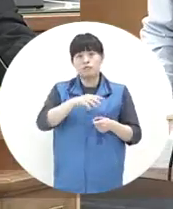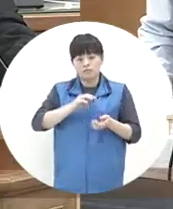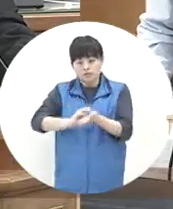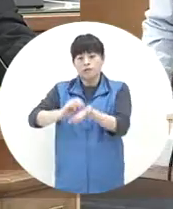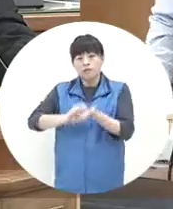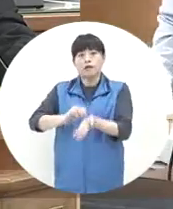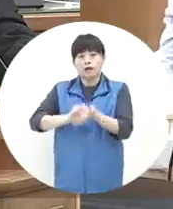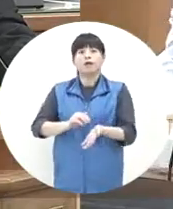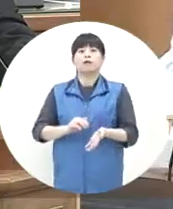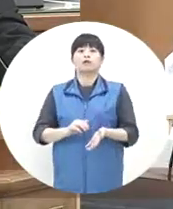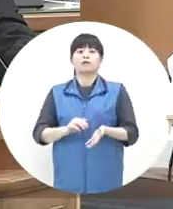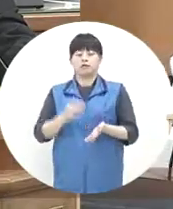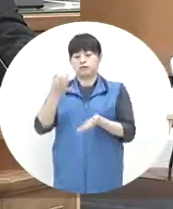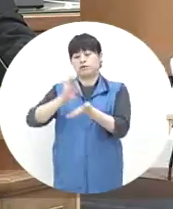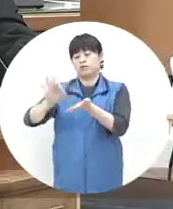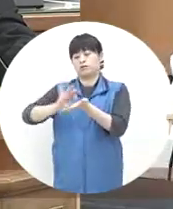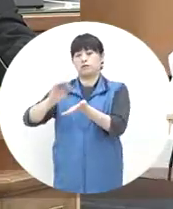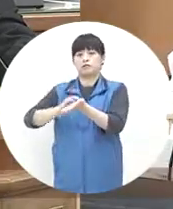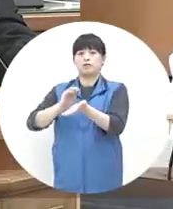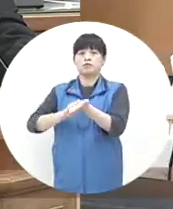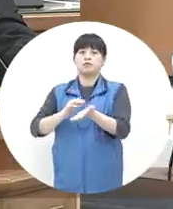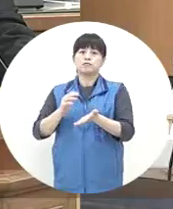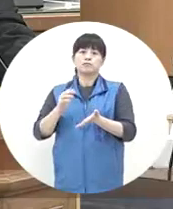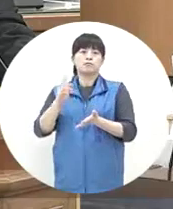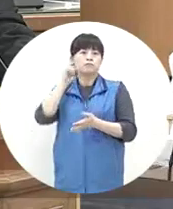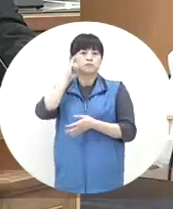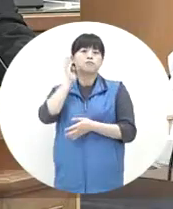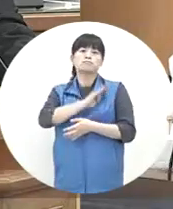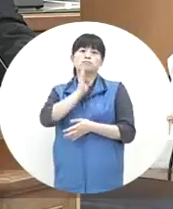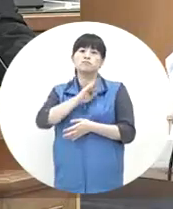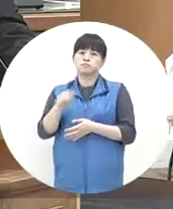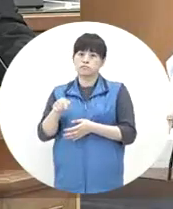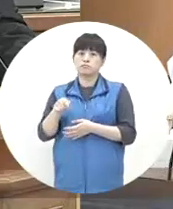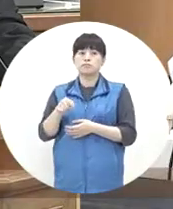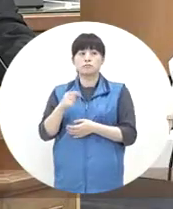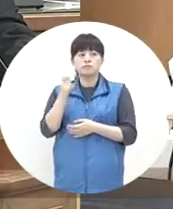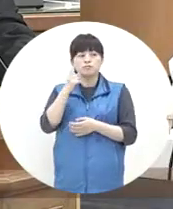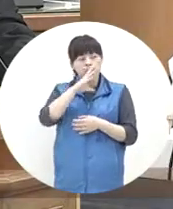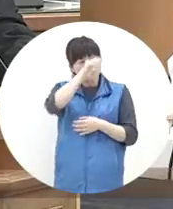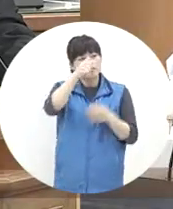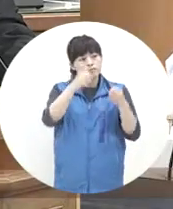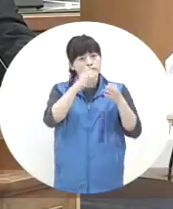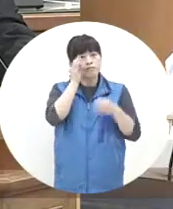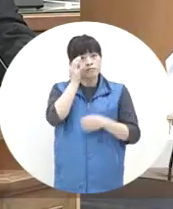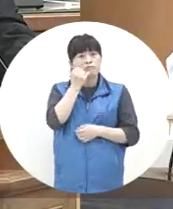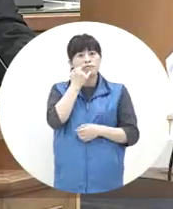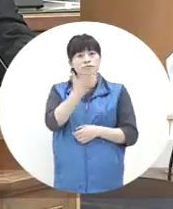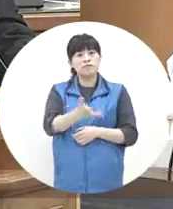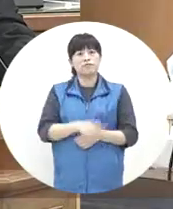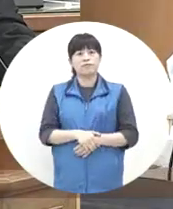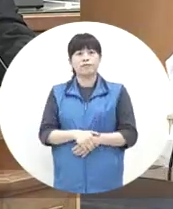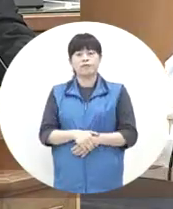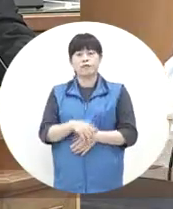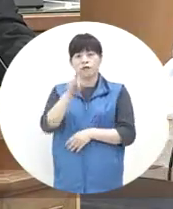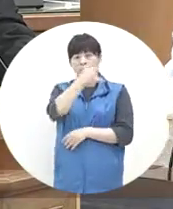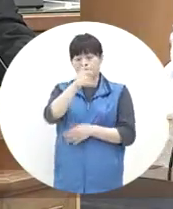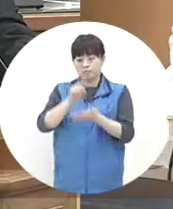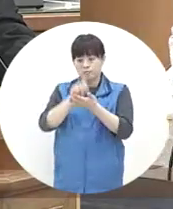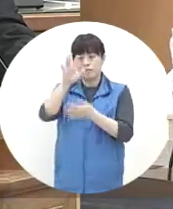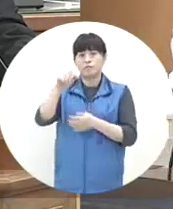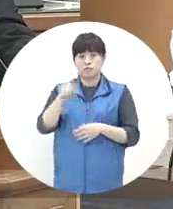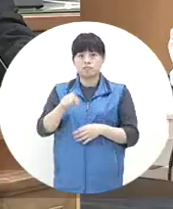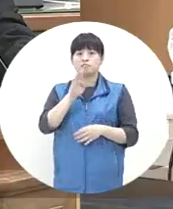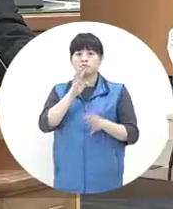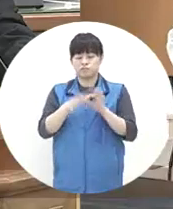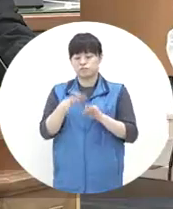医生。那把钱花在看医生，没有真的没有意义啦，是不是可以回去讨论一下？ 跟议座报告，其实就是因为